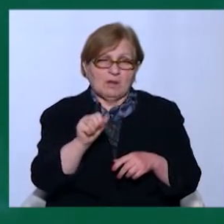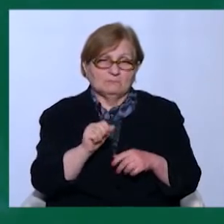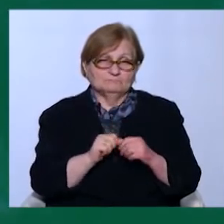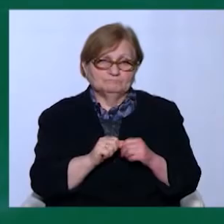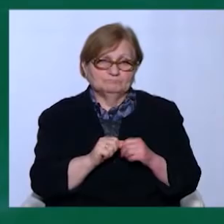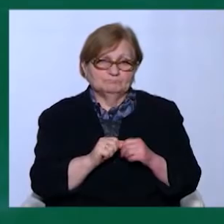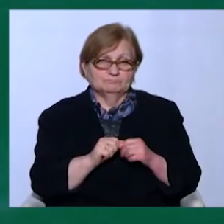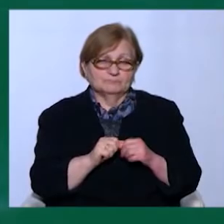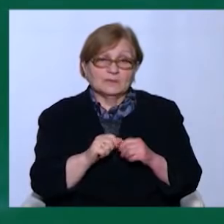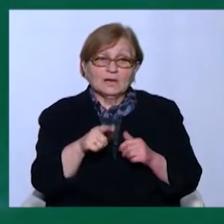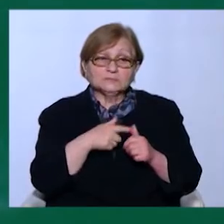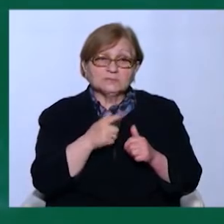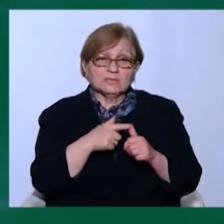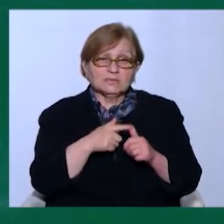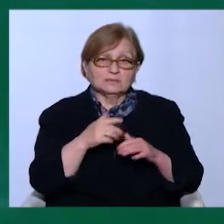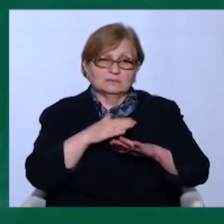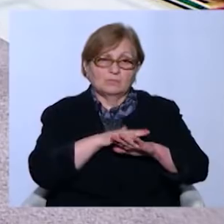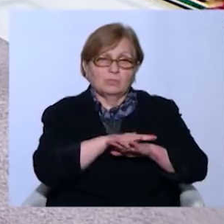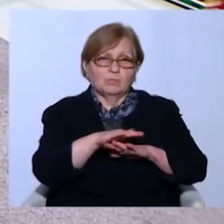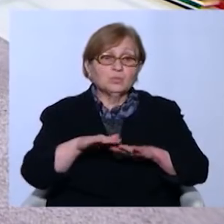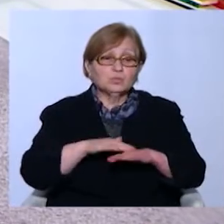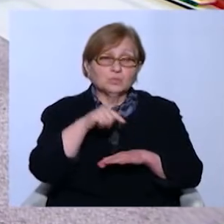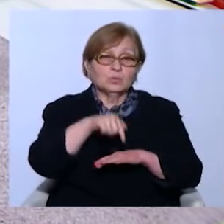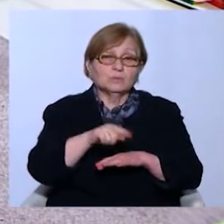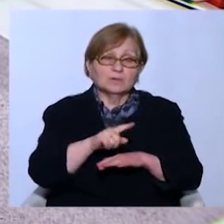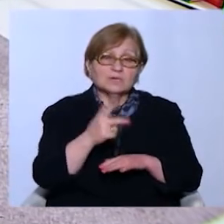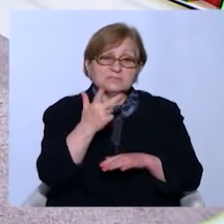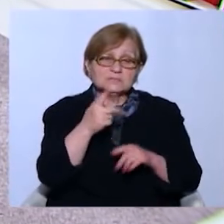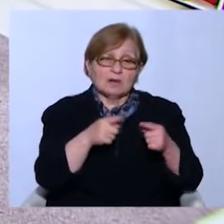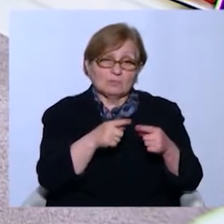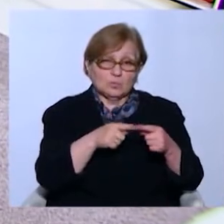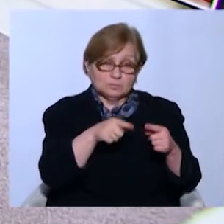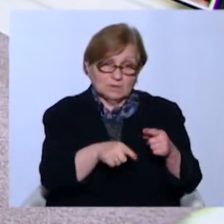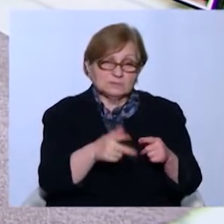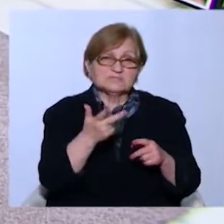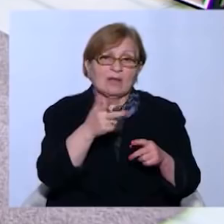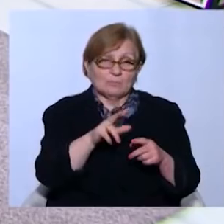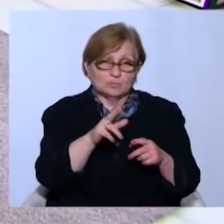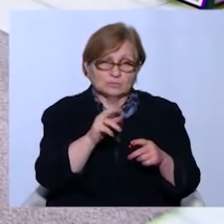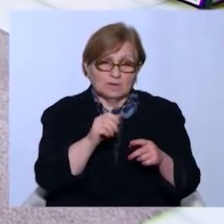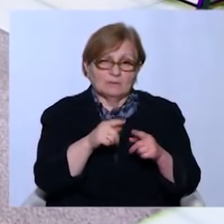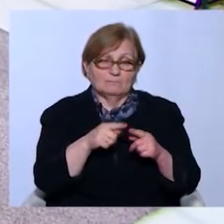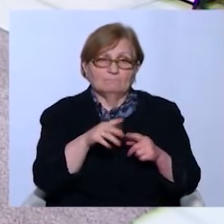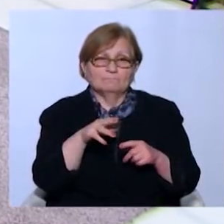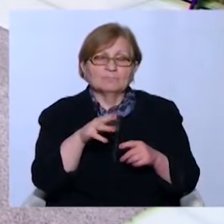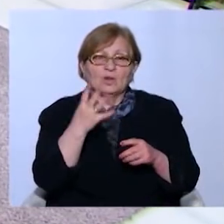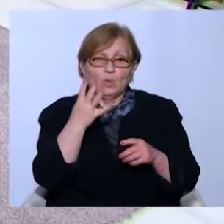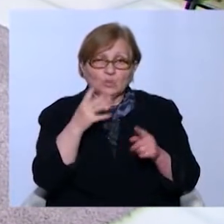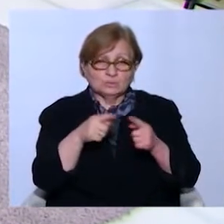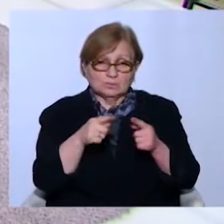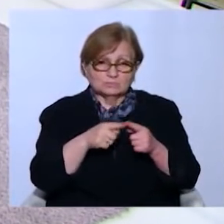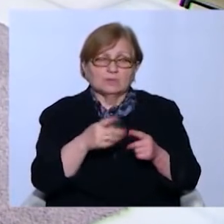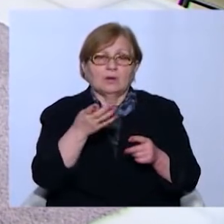სახელებიც ფუძის მიხედვით დავარქვით: სამკუთხა პრიზმა, ოთხკუთხა